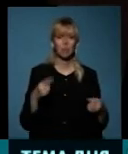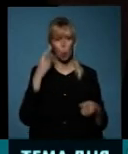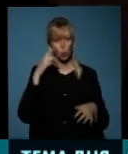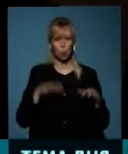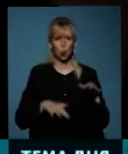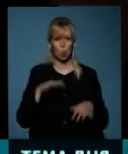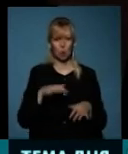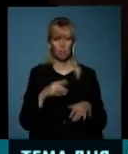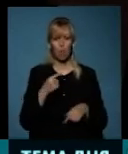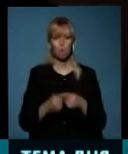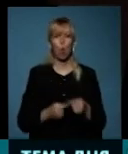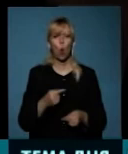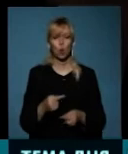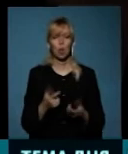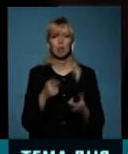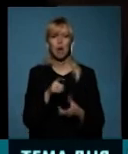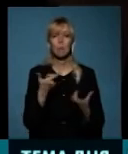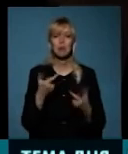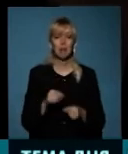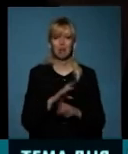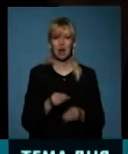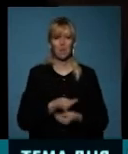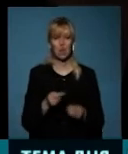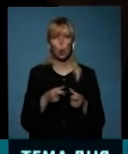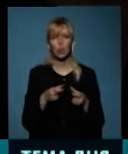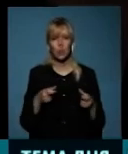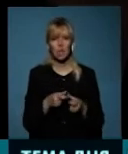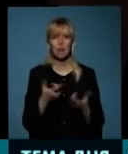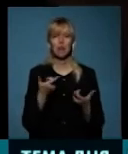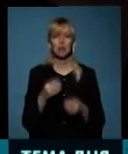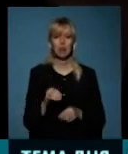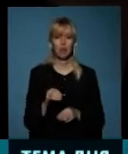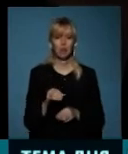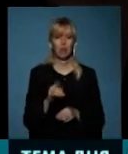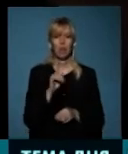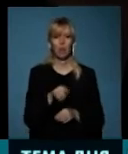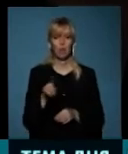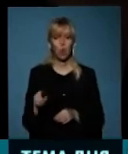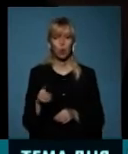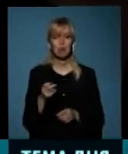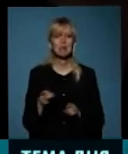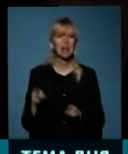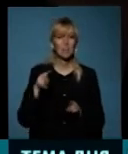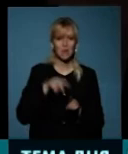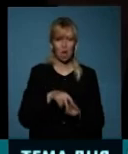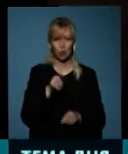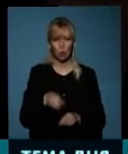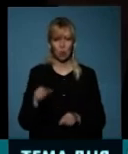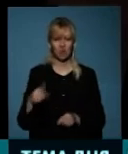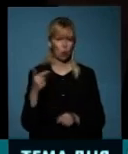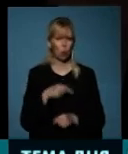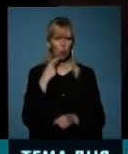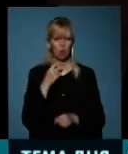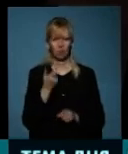сумнівного походження, там, де не видають квитки, і де вони завантажують пасажирів, грубо